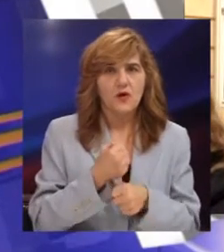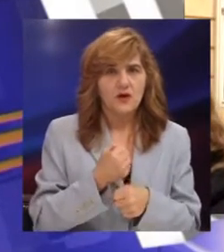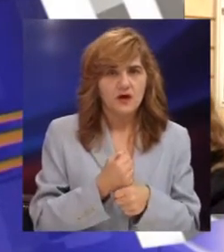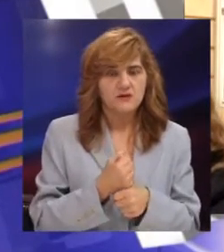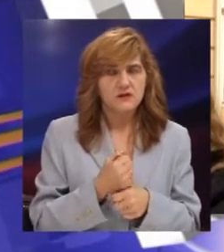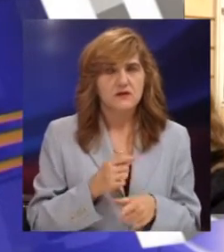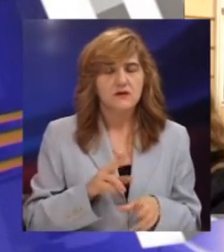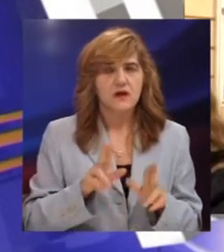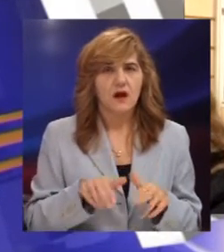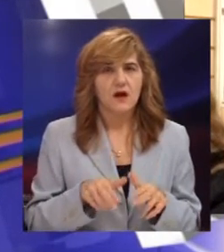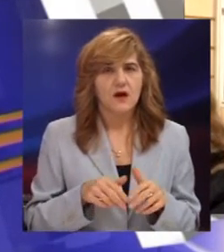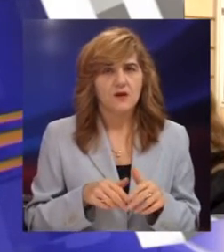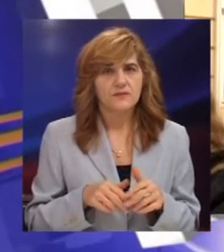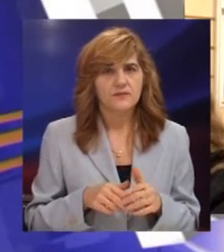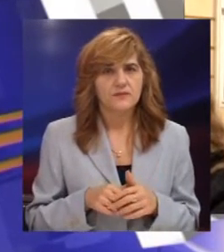raditi na